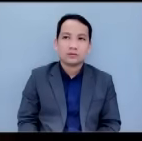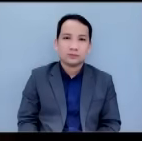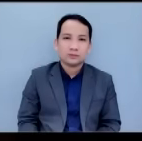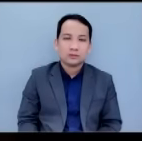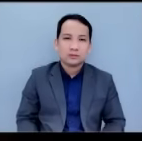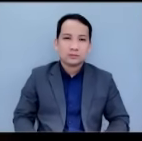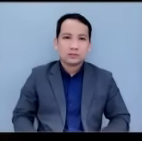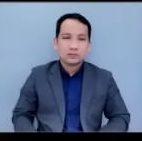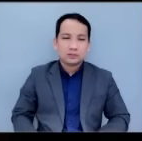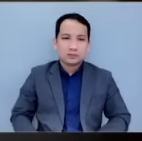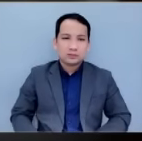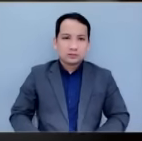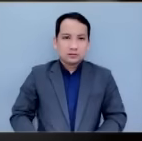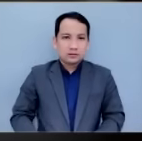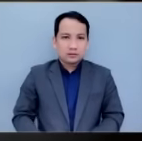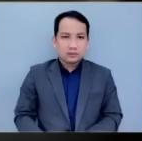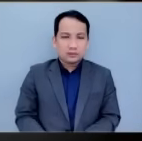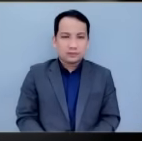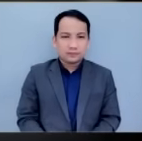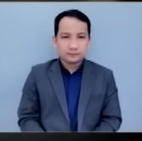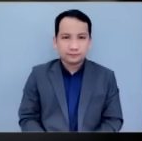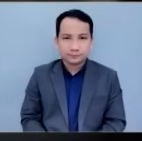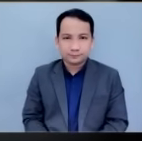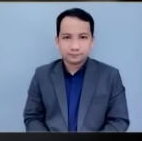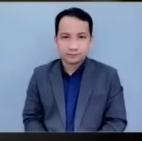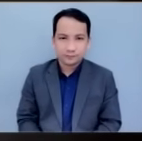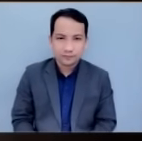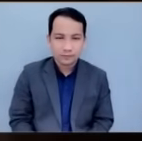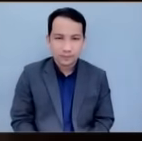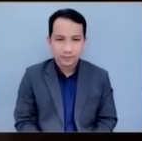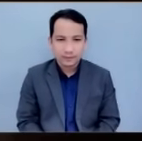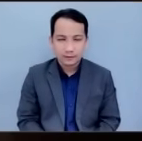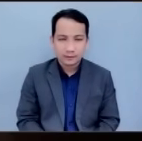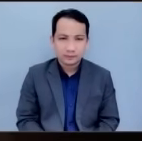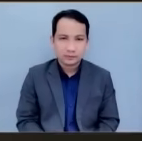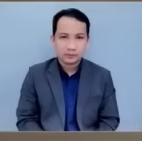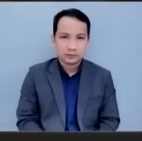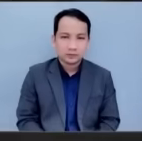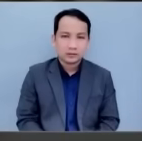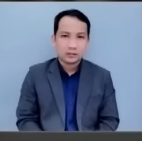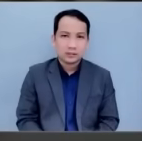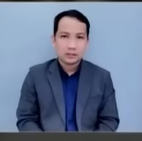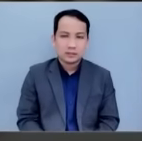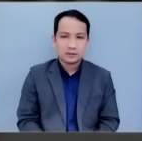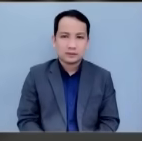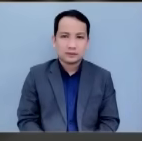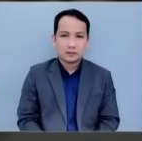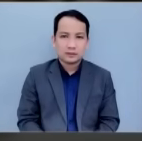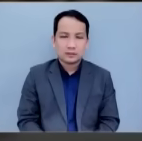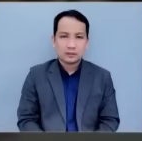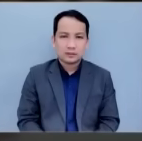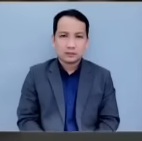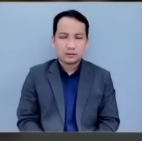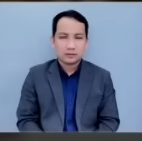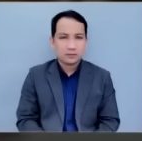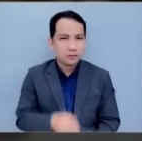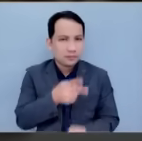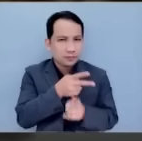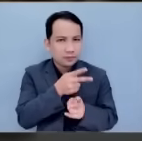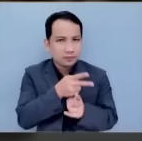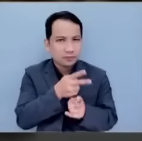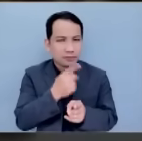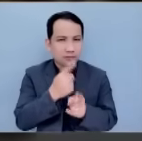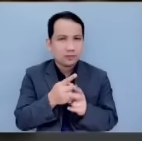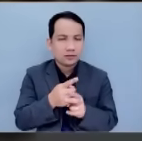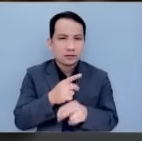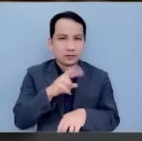Yan yan, tatawid na, tatawid na. Yan na. Positive yan, di ba? Opo, positive yan, positive. Positive yan. Minamanmanan ng mga kawani ng Regional